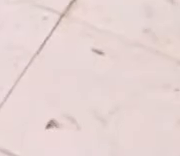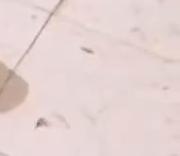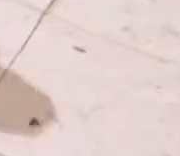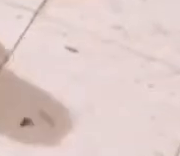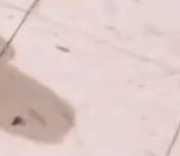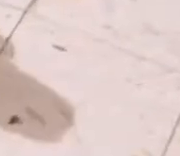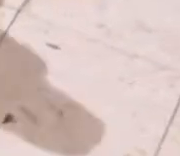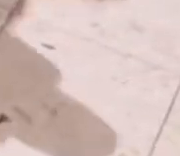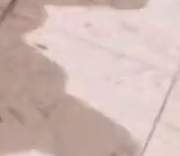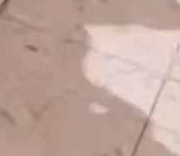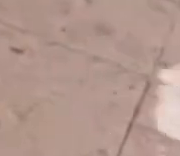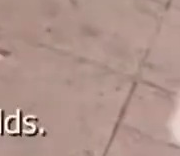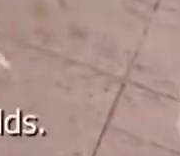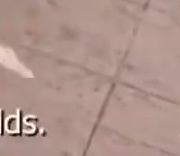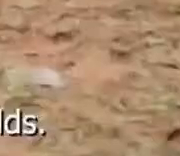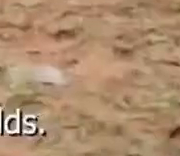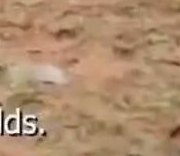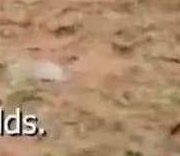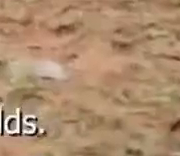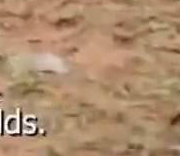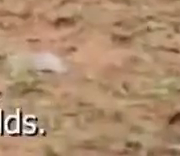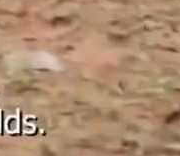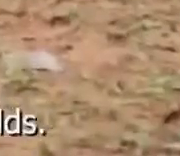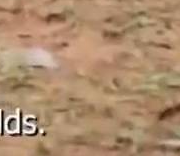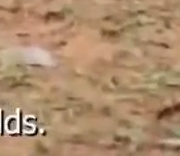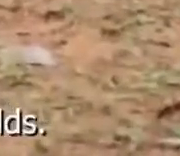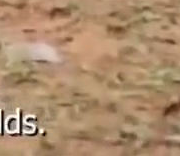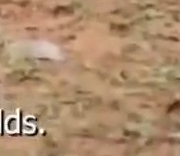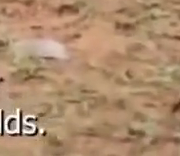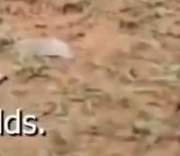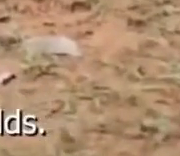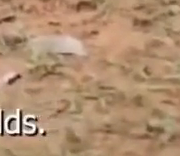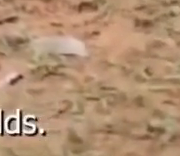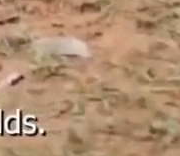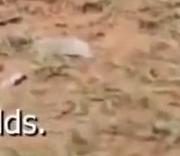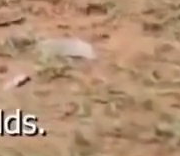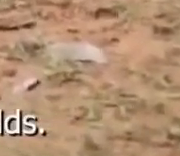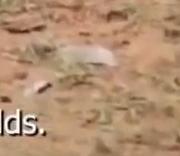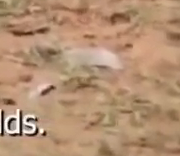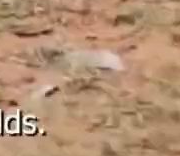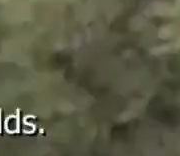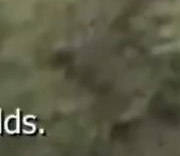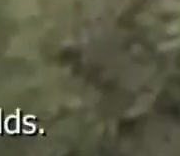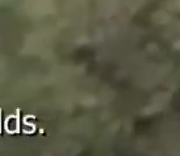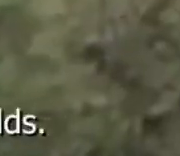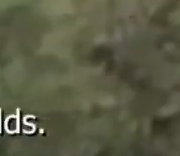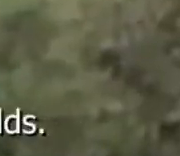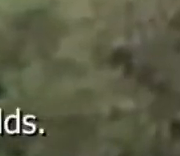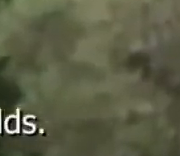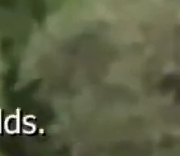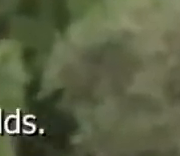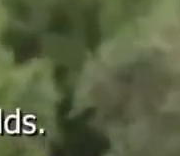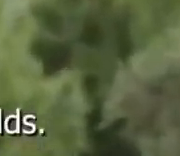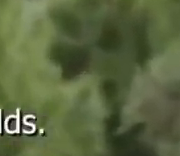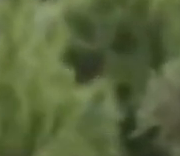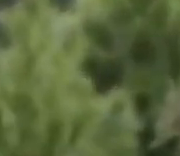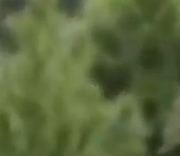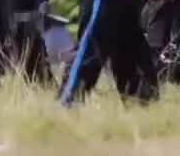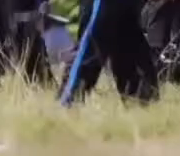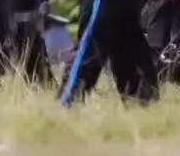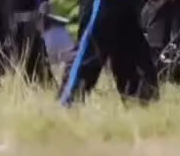Dari hasil pelatihan tersebut, anggota Tagana memiliki spesialisasi atau keahlian di bidang